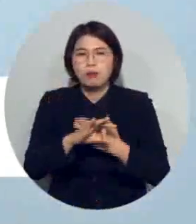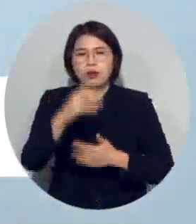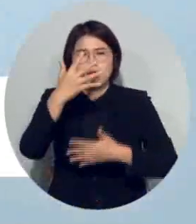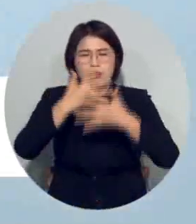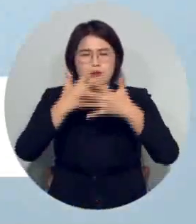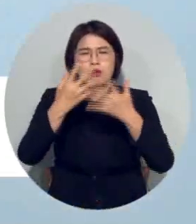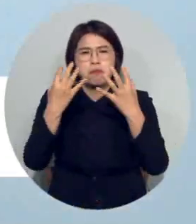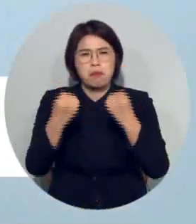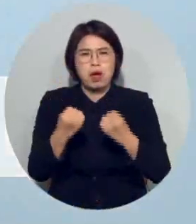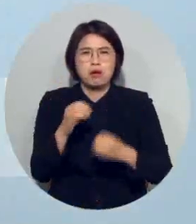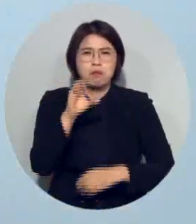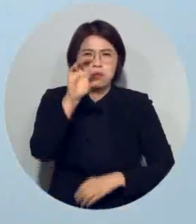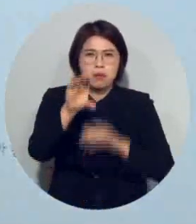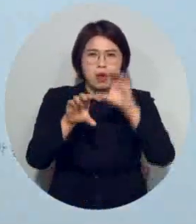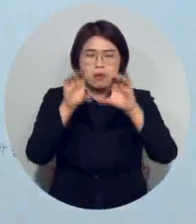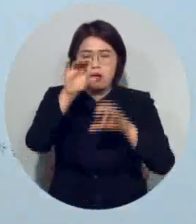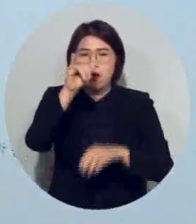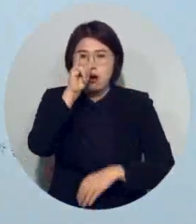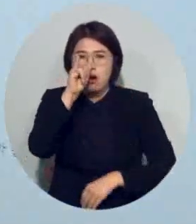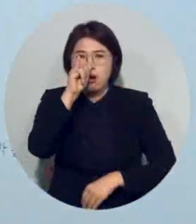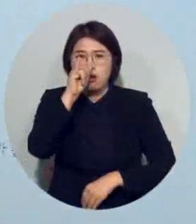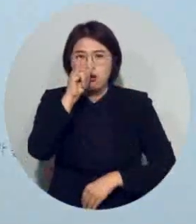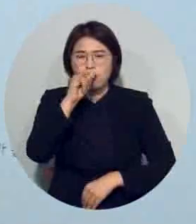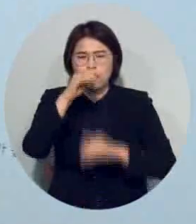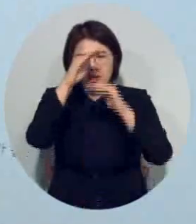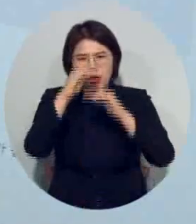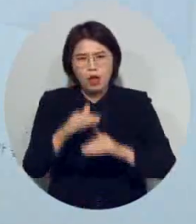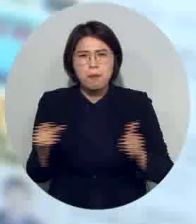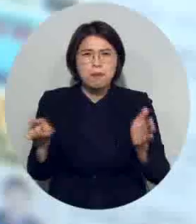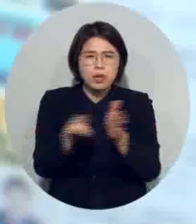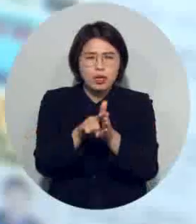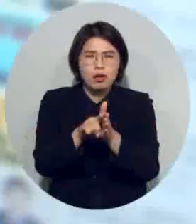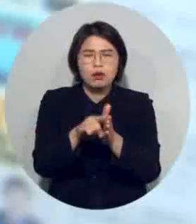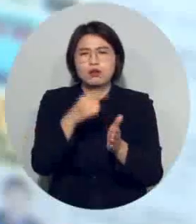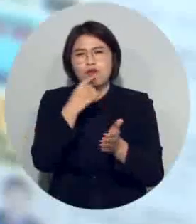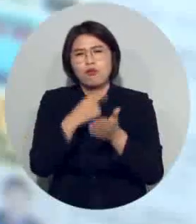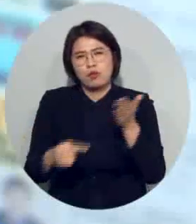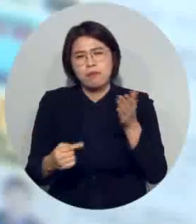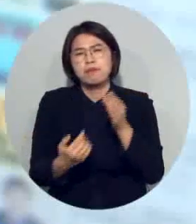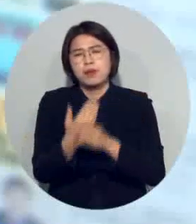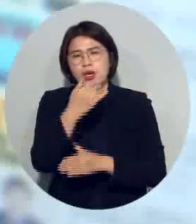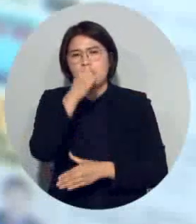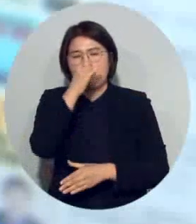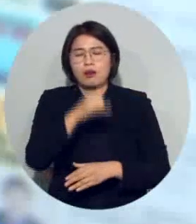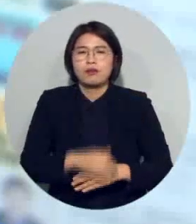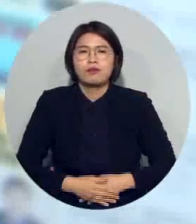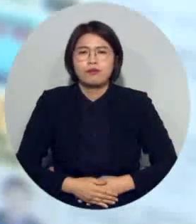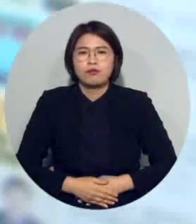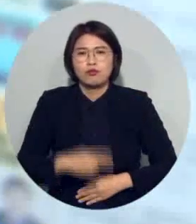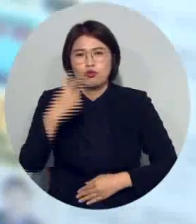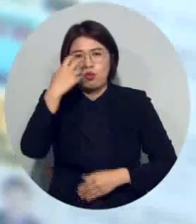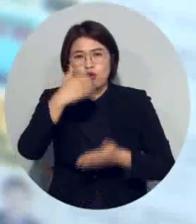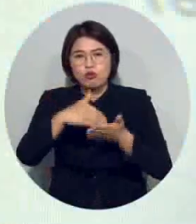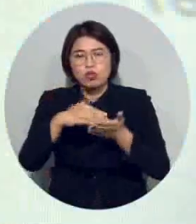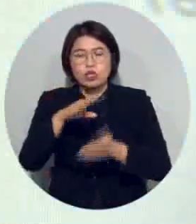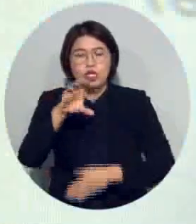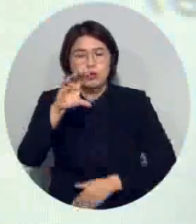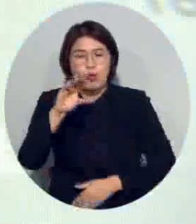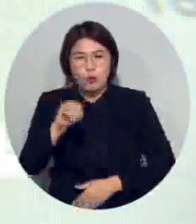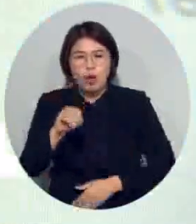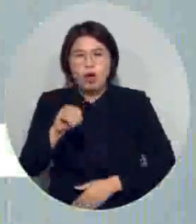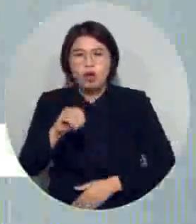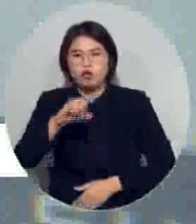뜹니다 하지만 이 영상에 나오는 말을 그대로 믿었다 간 큰 낭패를 볼 수 있습니다 조회수 45만 외에